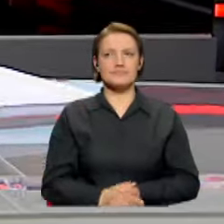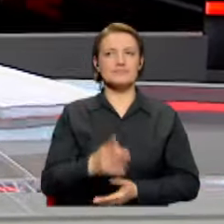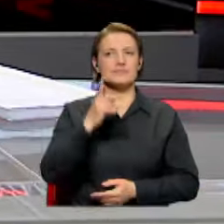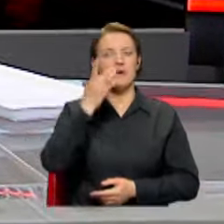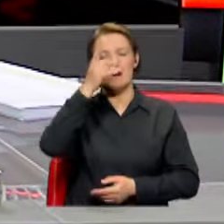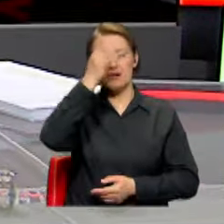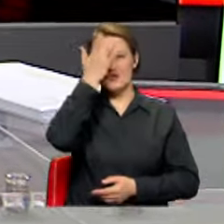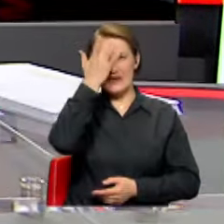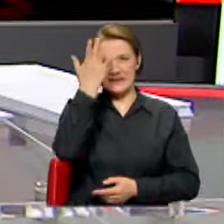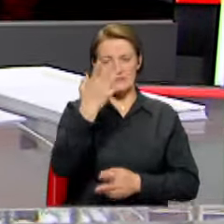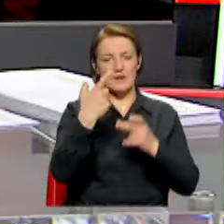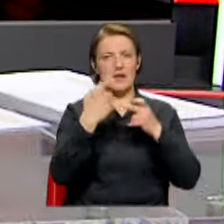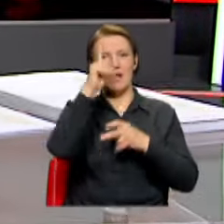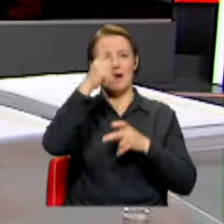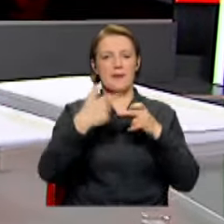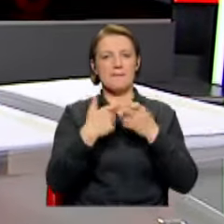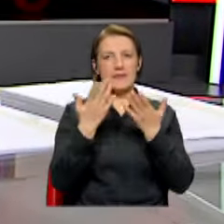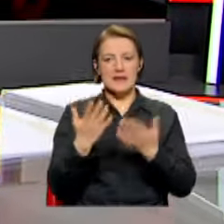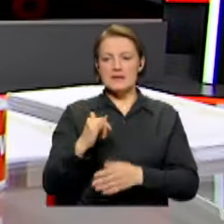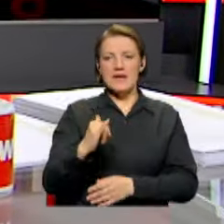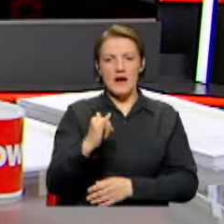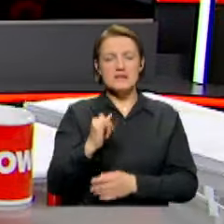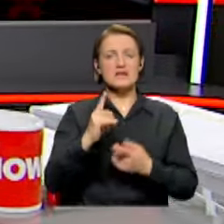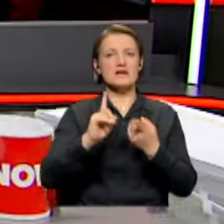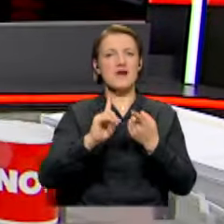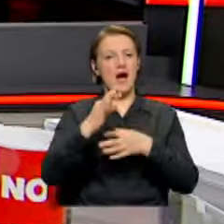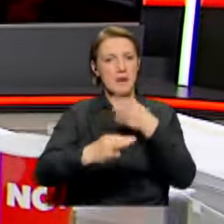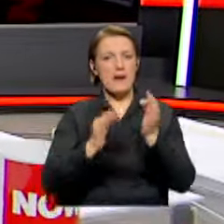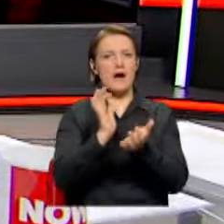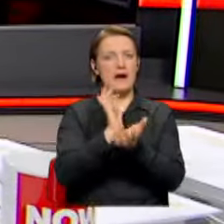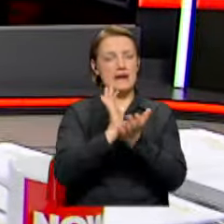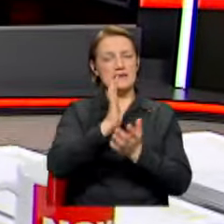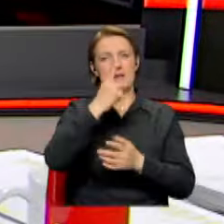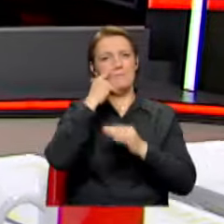Şehitlerimize rahmet, yakınlarına ve milletimize başsağlığı dileriz.